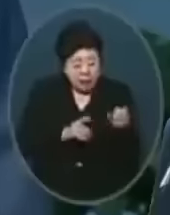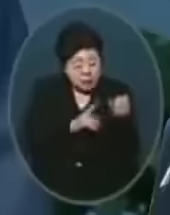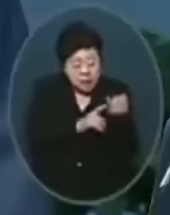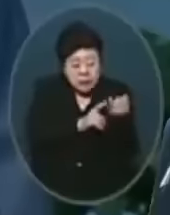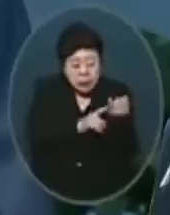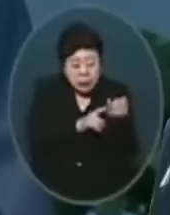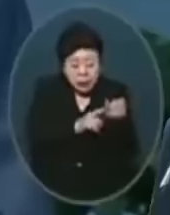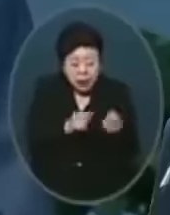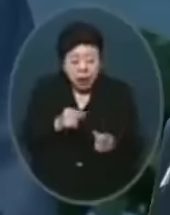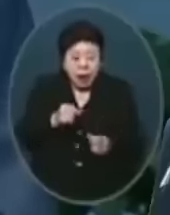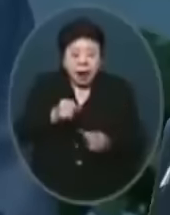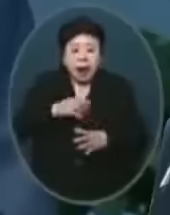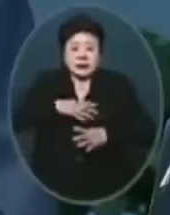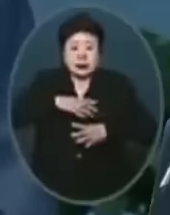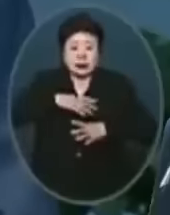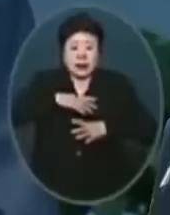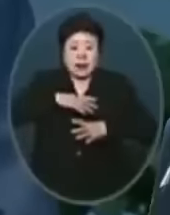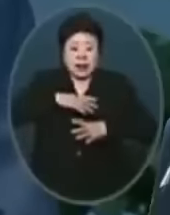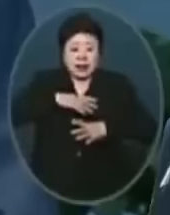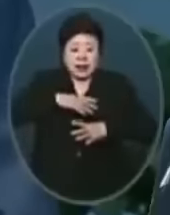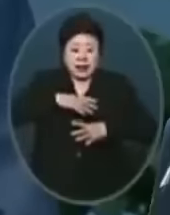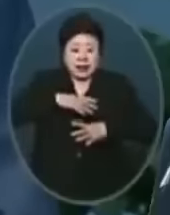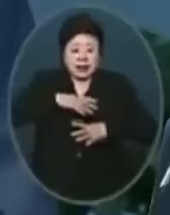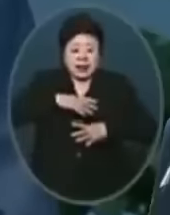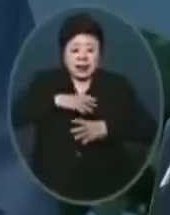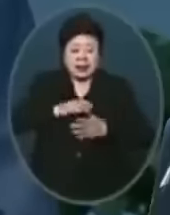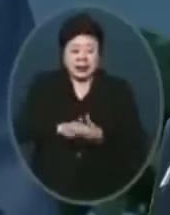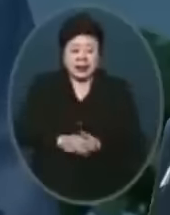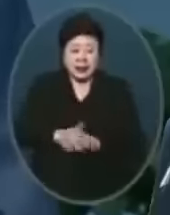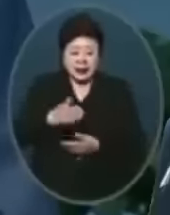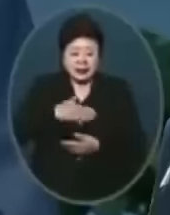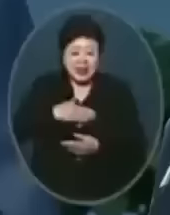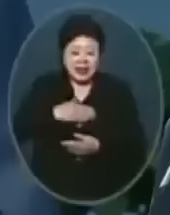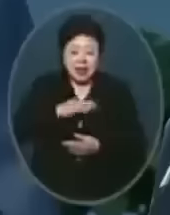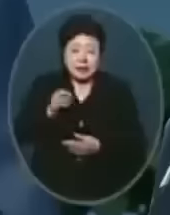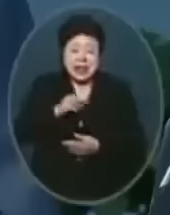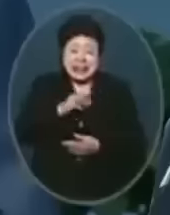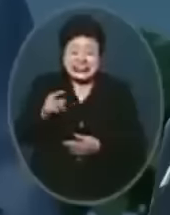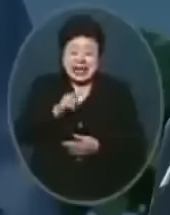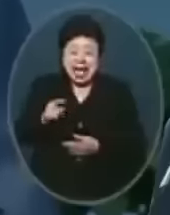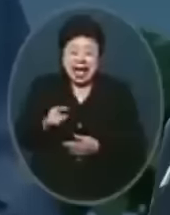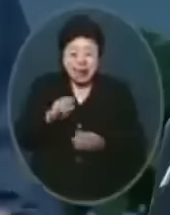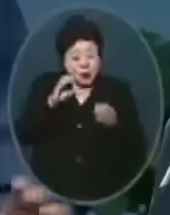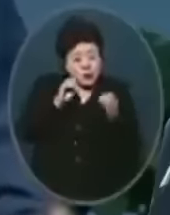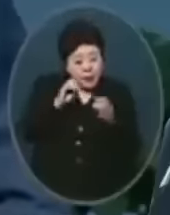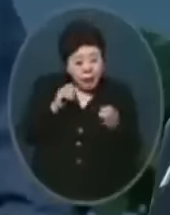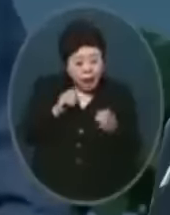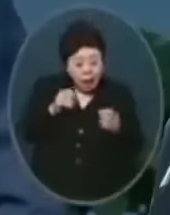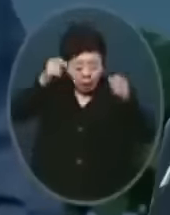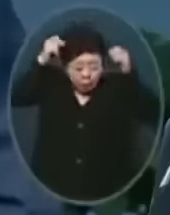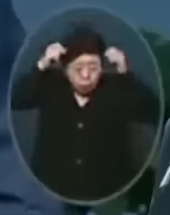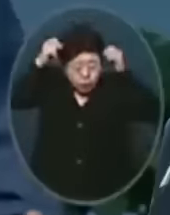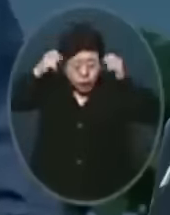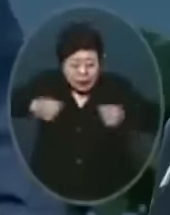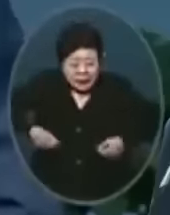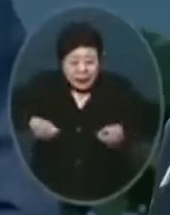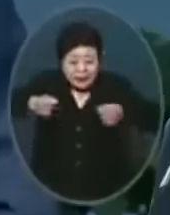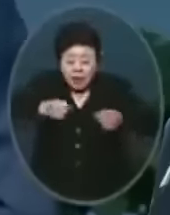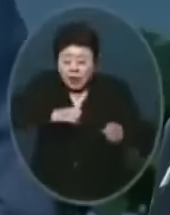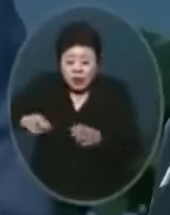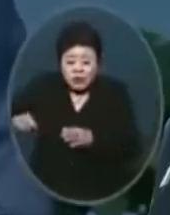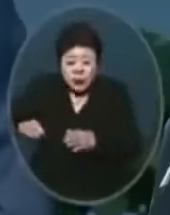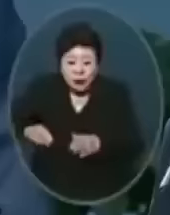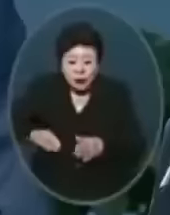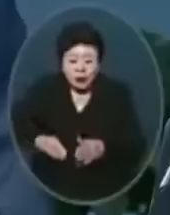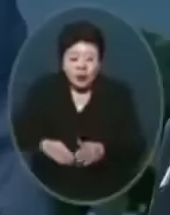여자가 깜짝 놀라고 내가 메시아하고 대화를 했다. 물동이를